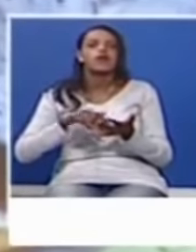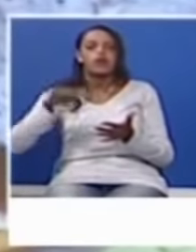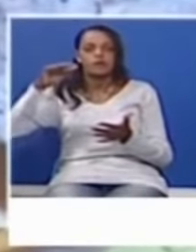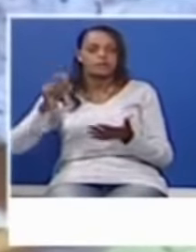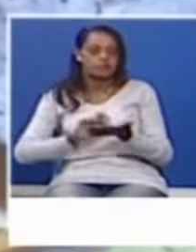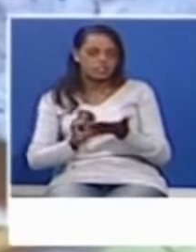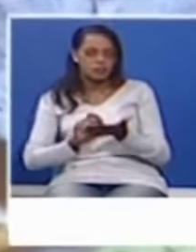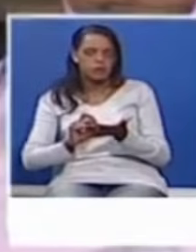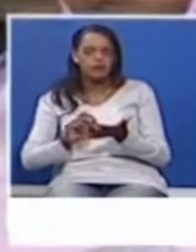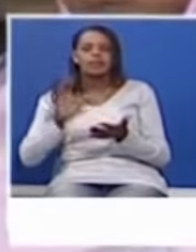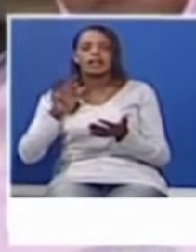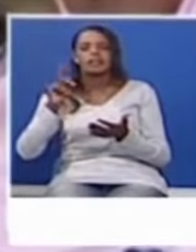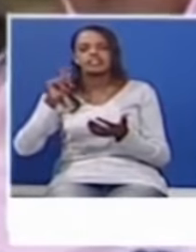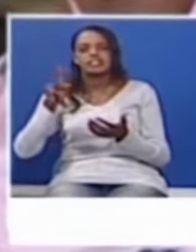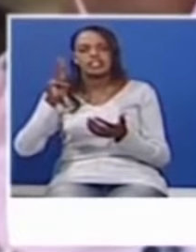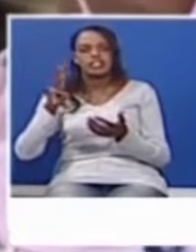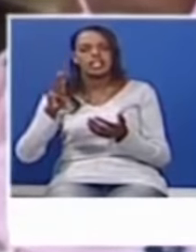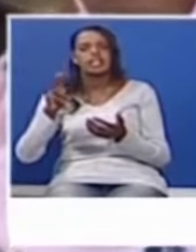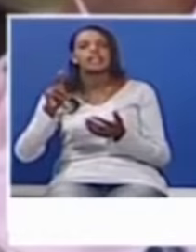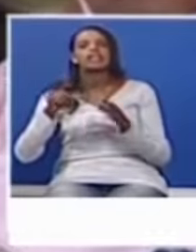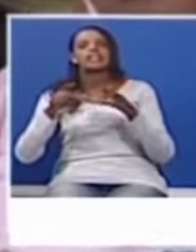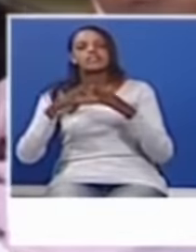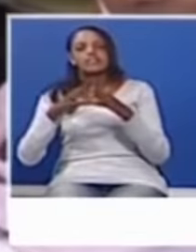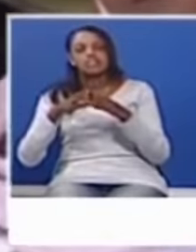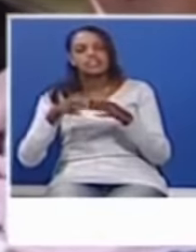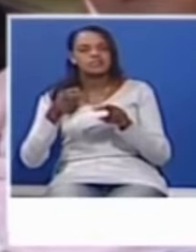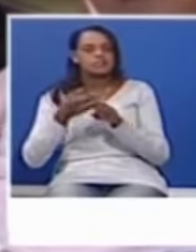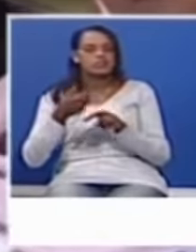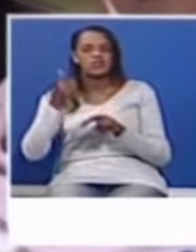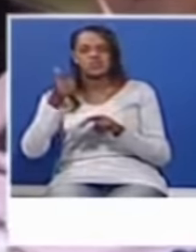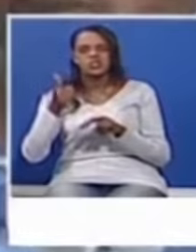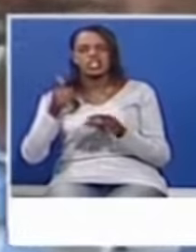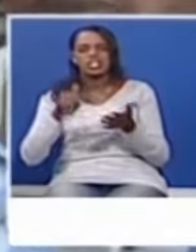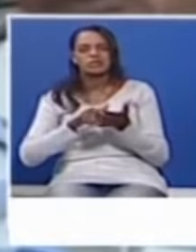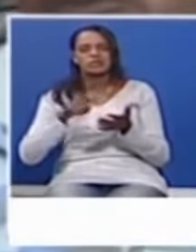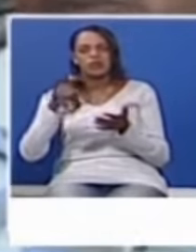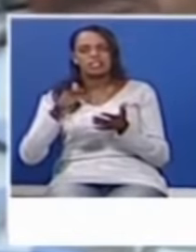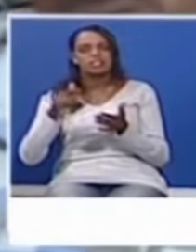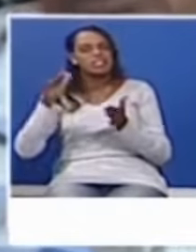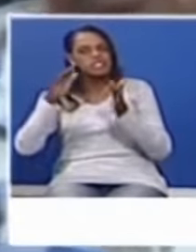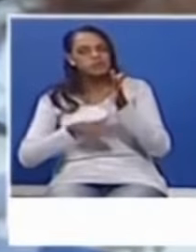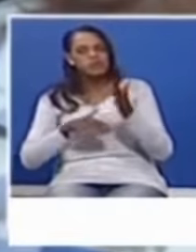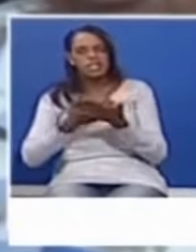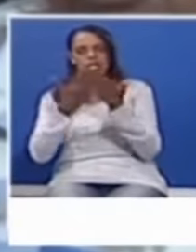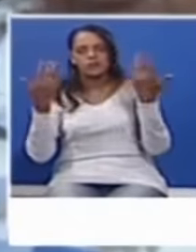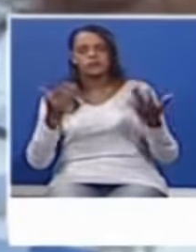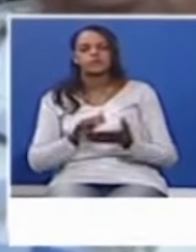كلو ناي اثر توقل التخفل ملقاو فتناقن بشدوشانت وشوعات ميتاويت كمزنكي